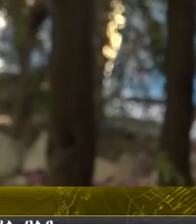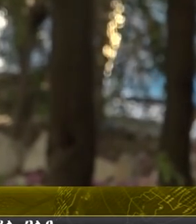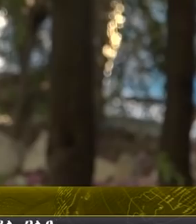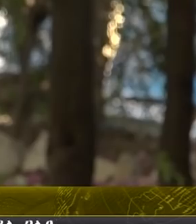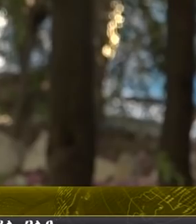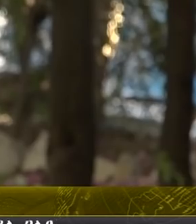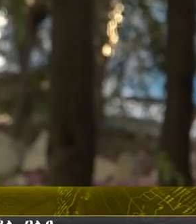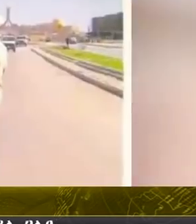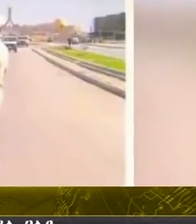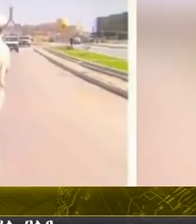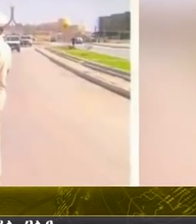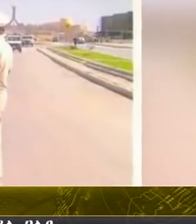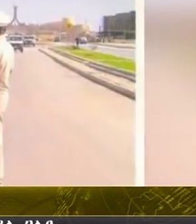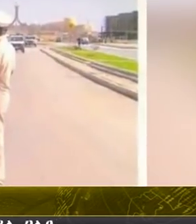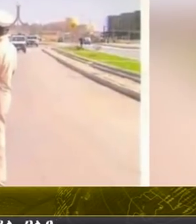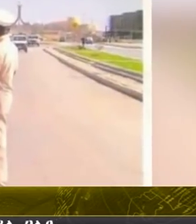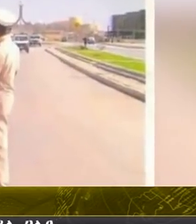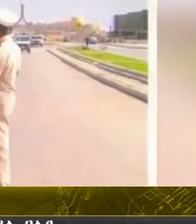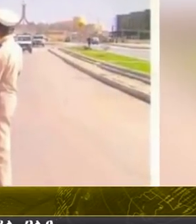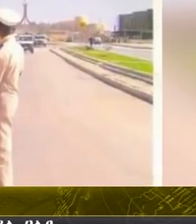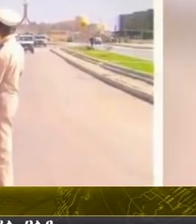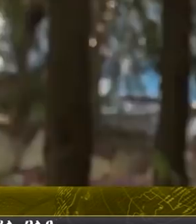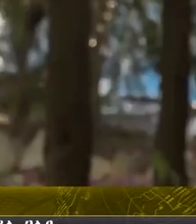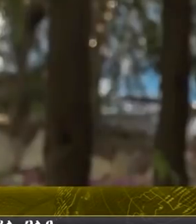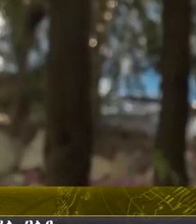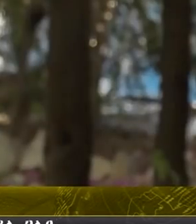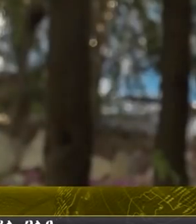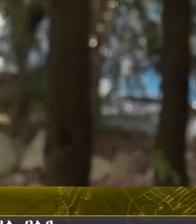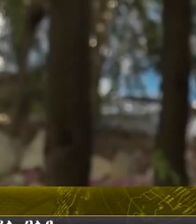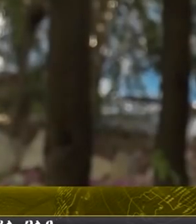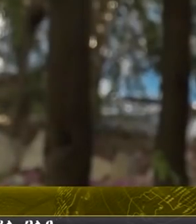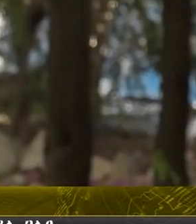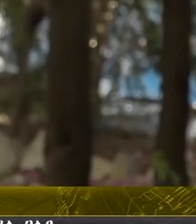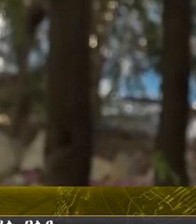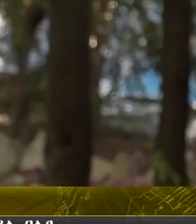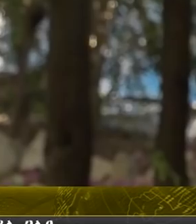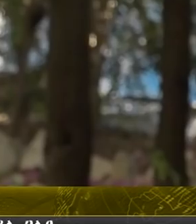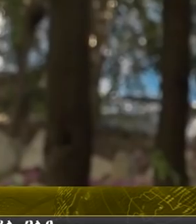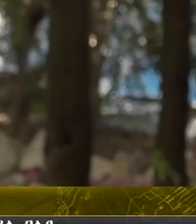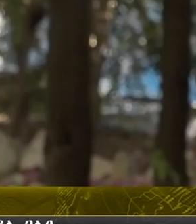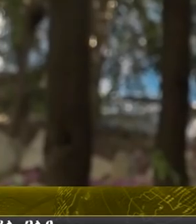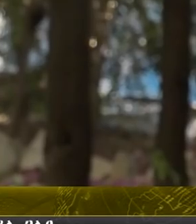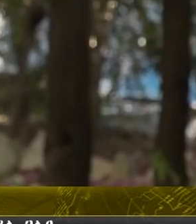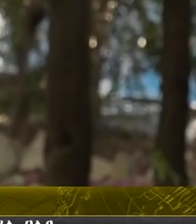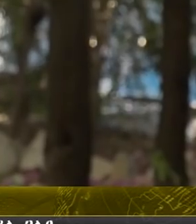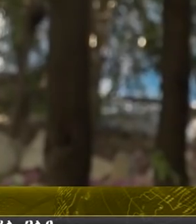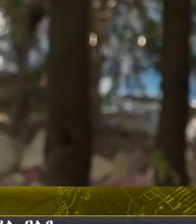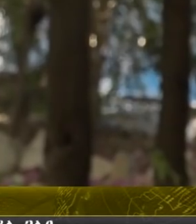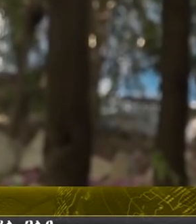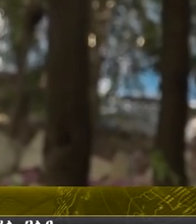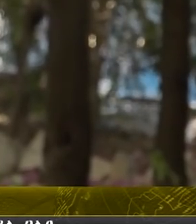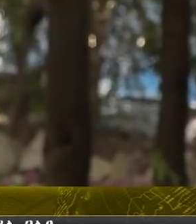ክልቲኡ ተወዳዴርና ማለት እዩ ብትግራይ ንመጀመርያ ግዜ ናኢድ ኩዕሶ ዋንጫ ለምፀ ማለት እዩ እና ብድሕሪኡ ተኸታታለ 5-6